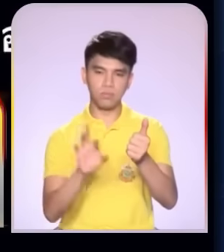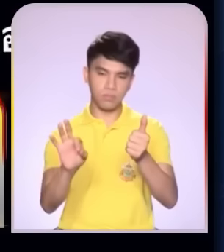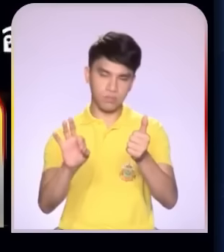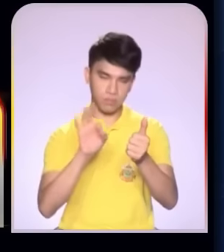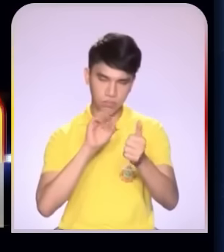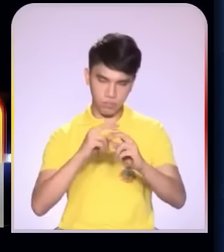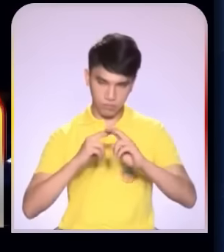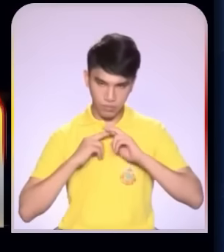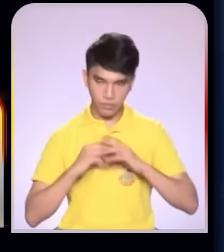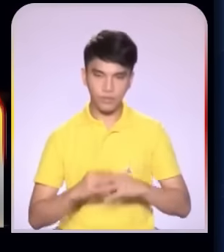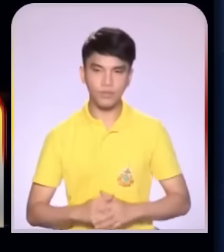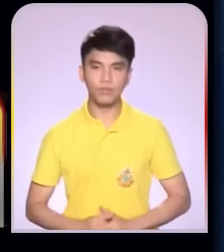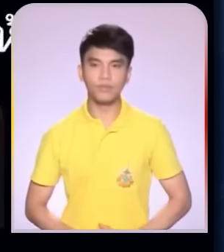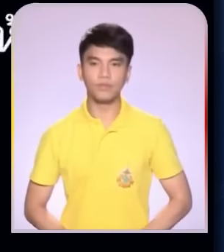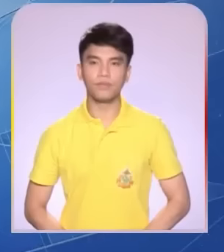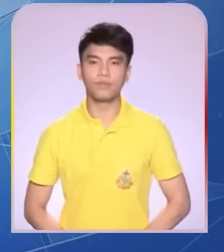เองไปฟังกันค่ะ